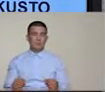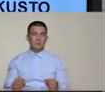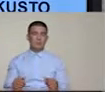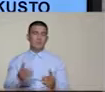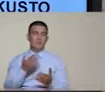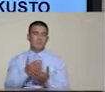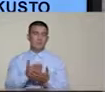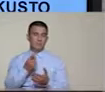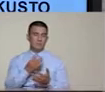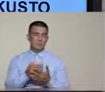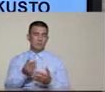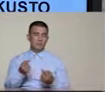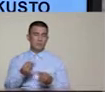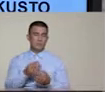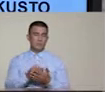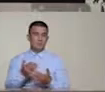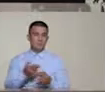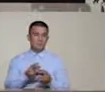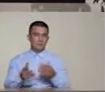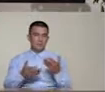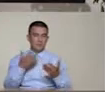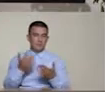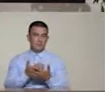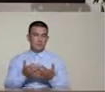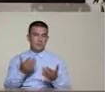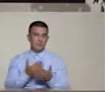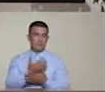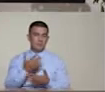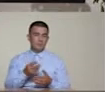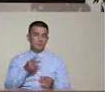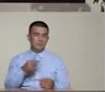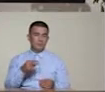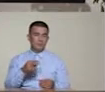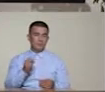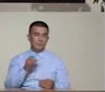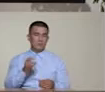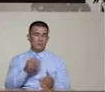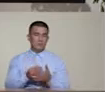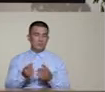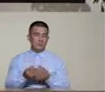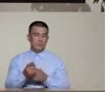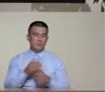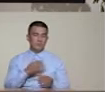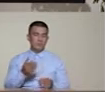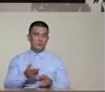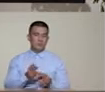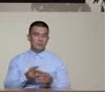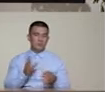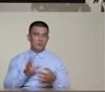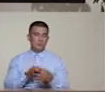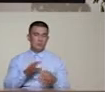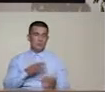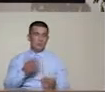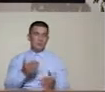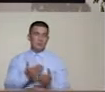Yana bir o'ziga xos bir arxeologiyaning yangi bir tarmog'i 20-asrda yuzaga kelgan bir tarmog'i bu